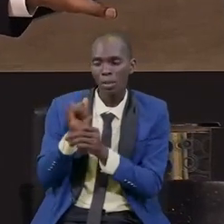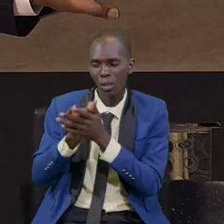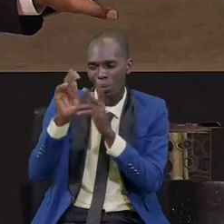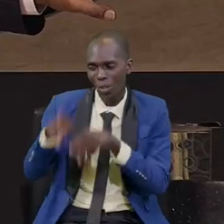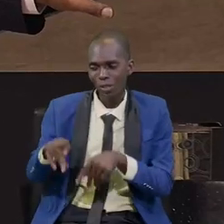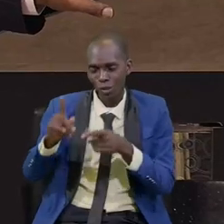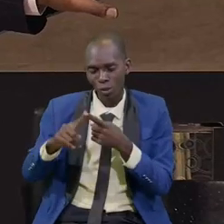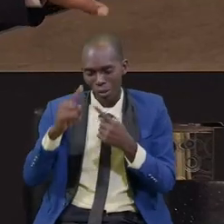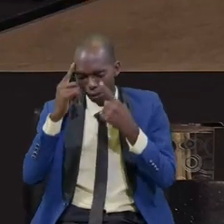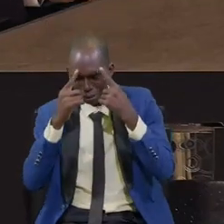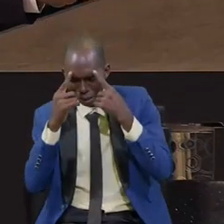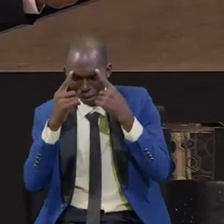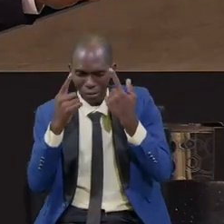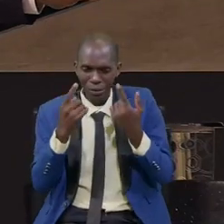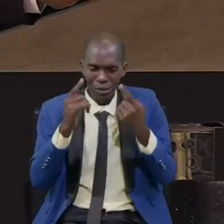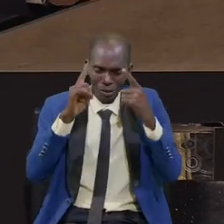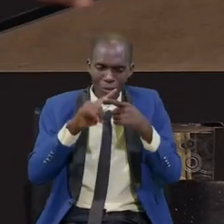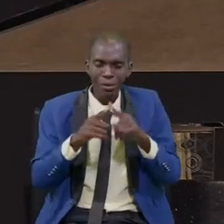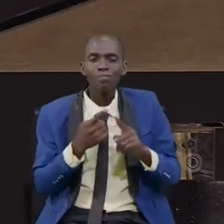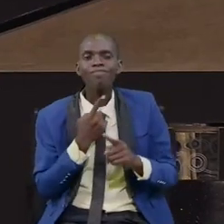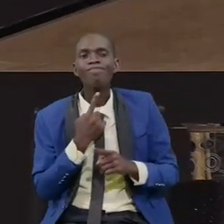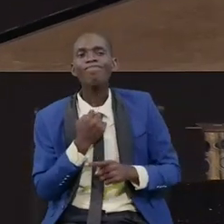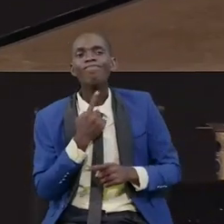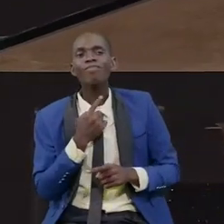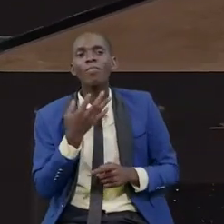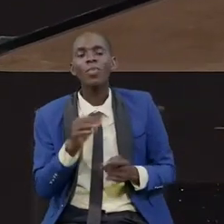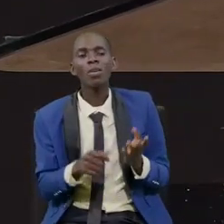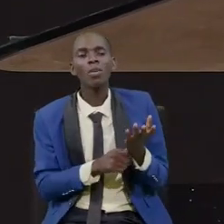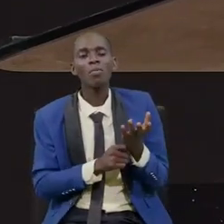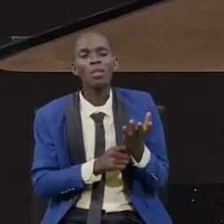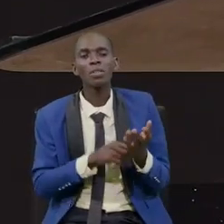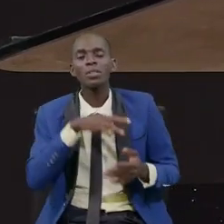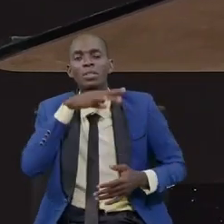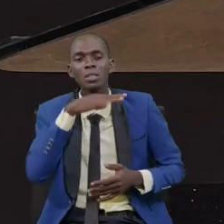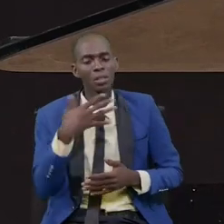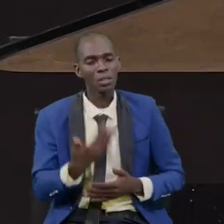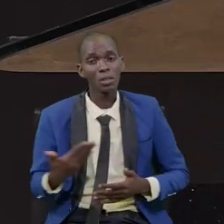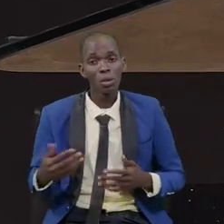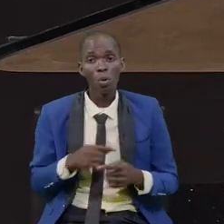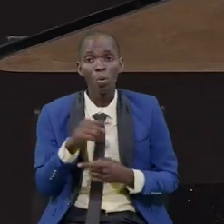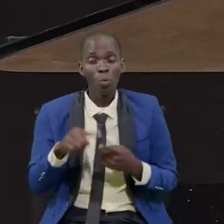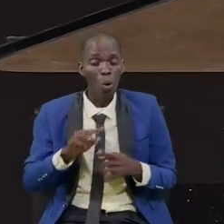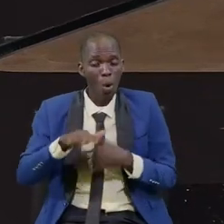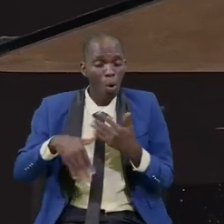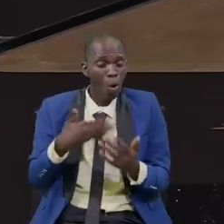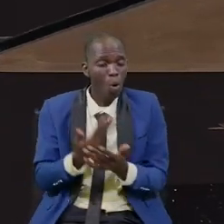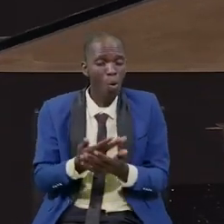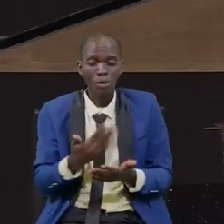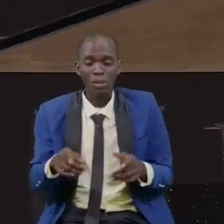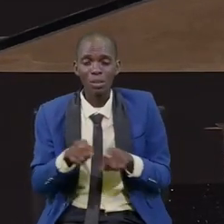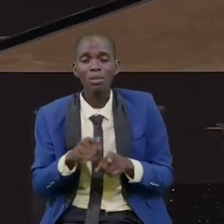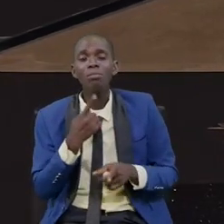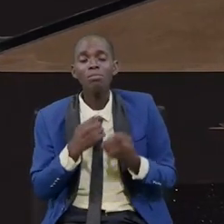va penser aux activités charnelles. Lorsque ces choses sont purifiées et ôtées du